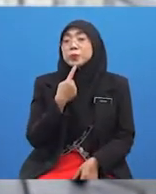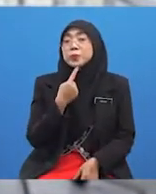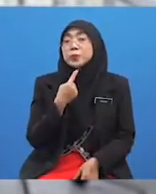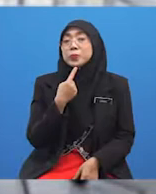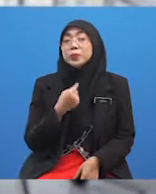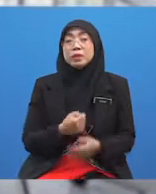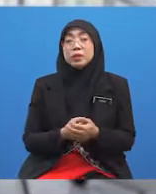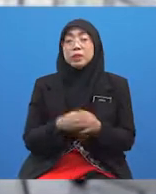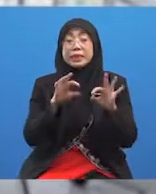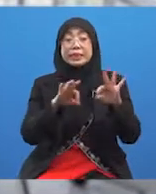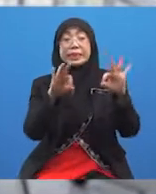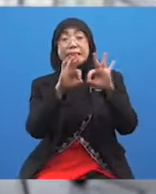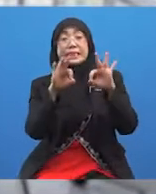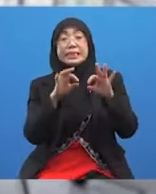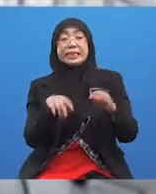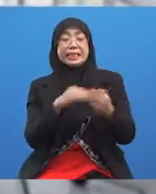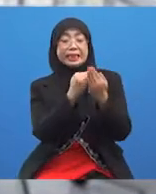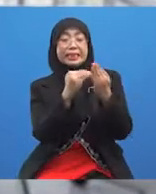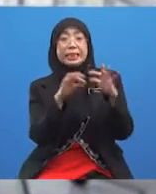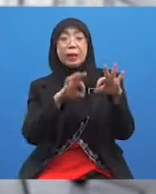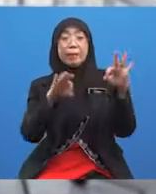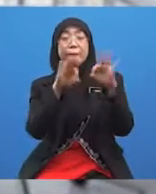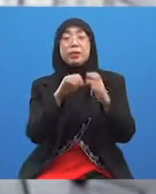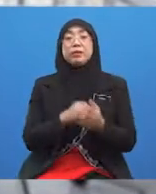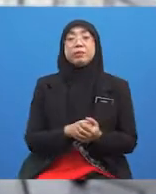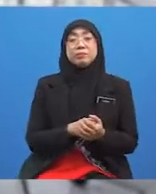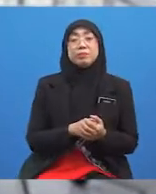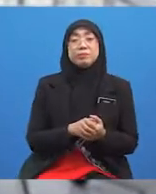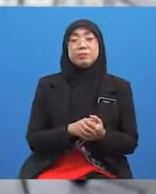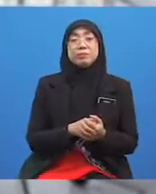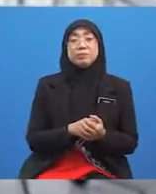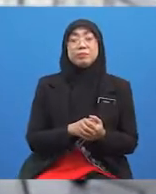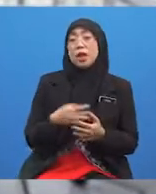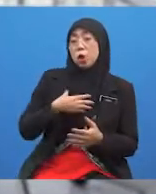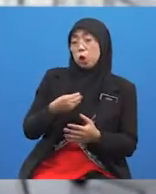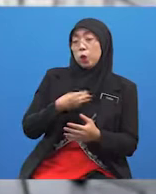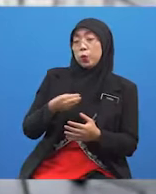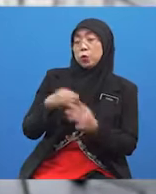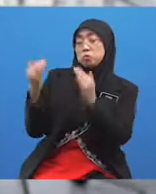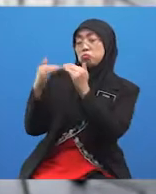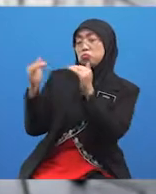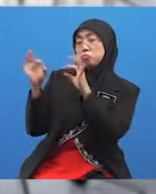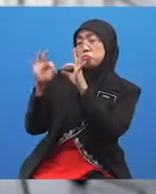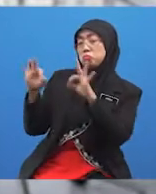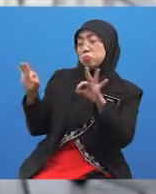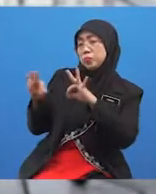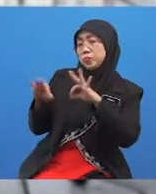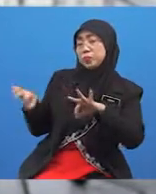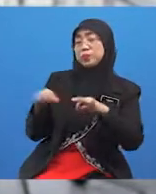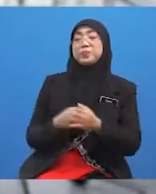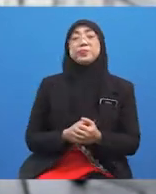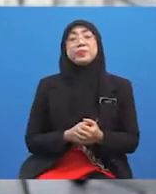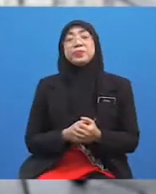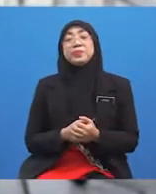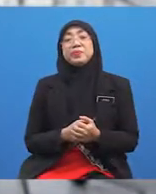fakta, manakala kotak putih itu mewakili kata kunci huraian. Apa makna kata kunci huraian?